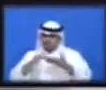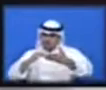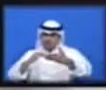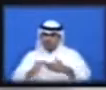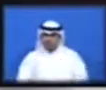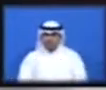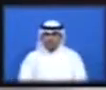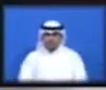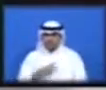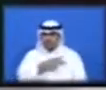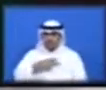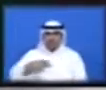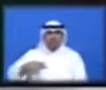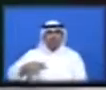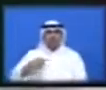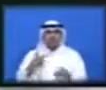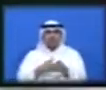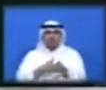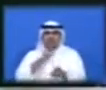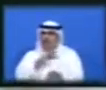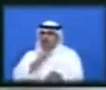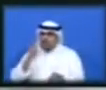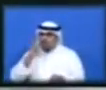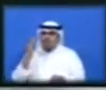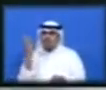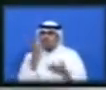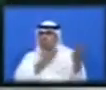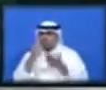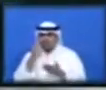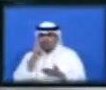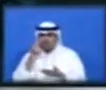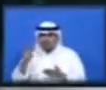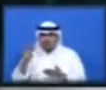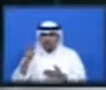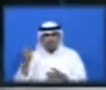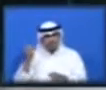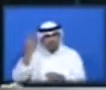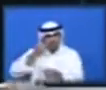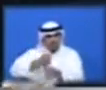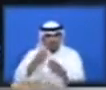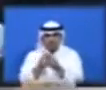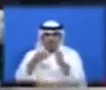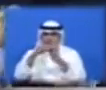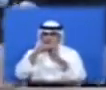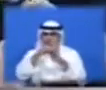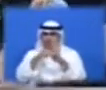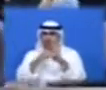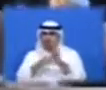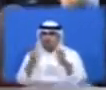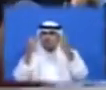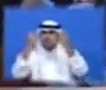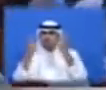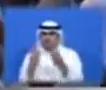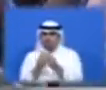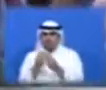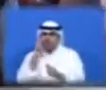الصحة تسير وفق أطر وأسس مدروسة في تنفيذ مشاريعها وبرامجها، فقد تطرق الممثلون عن وزارة الصحة